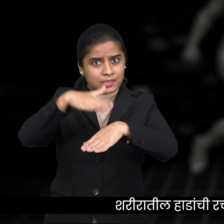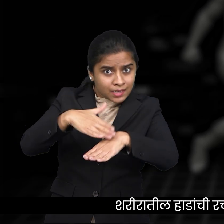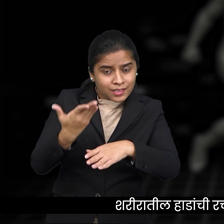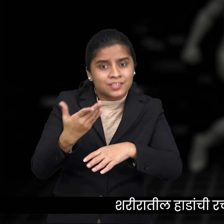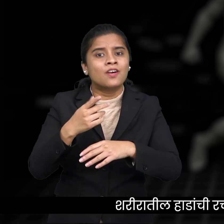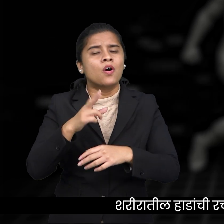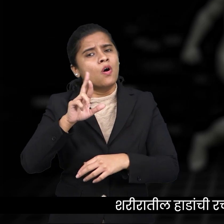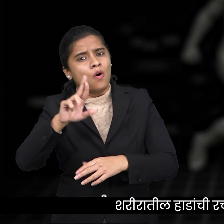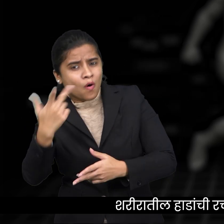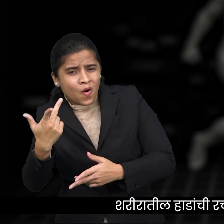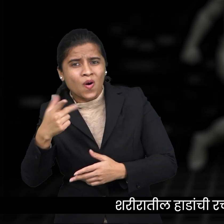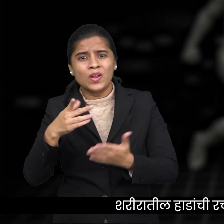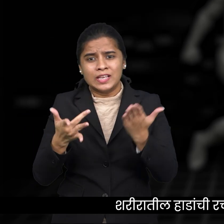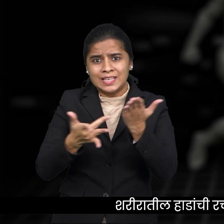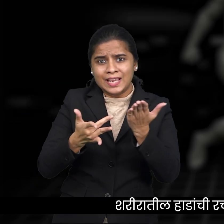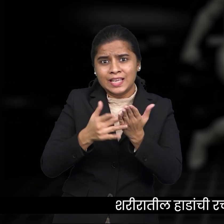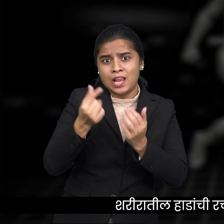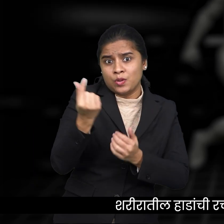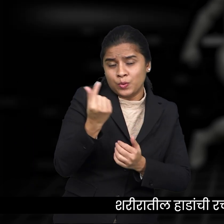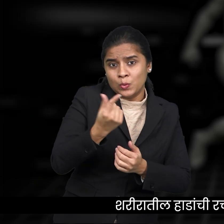आणि व्यवस्था समजू शकतो।